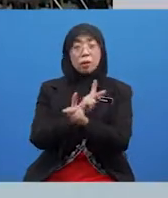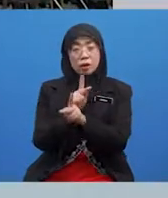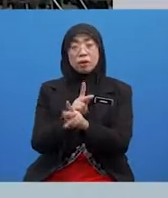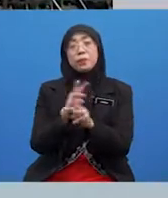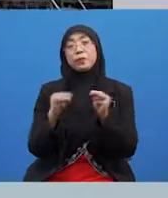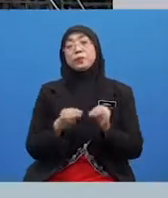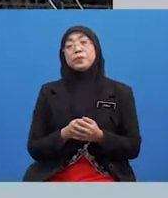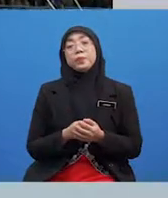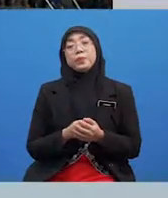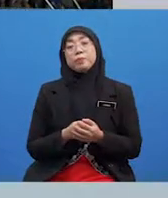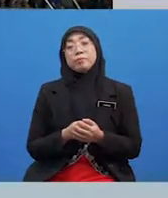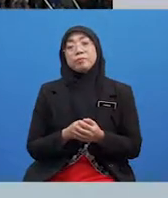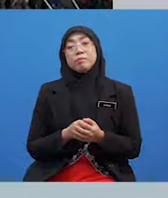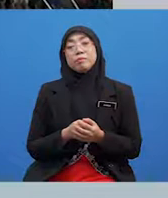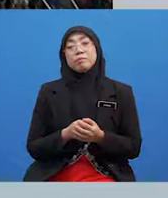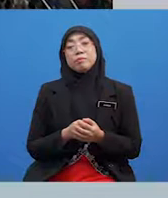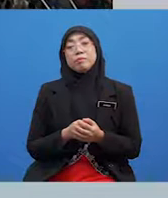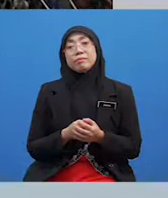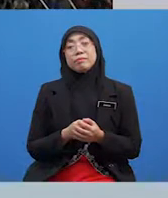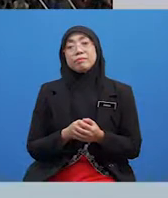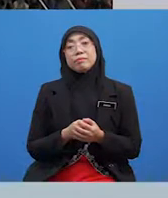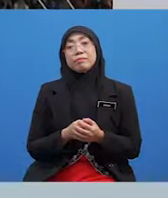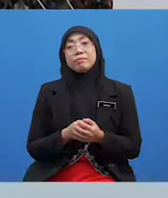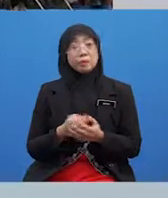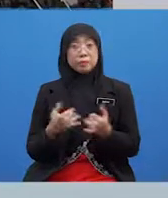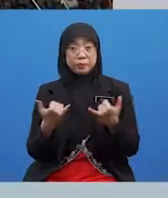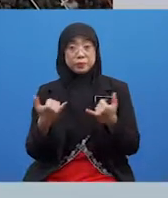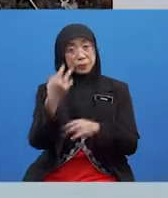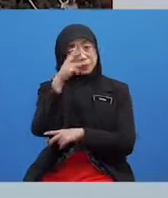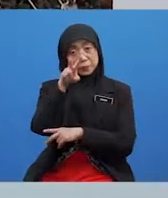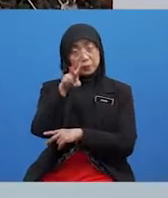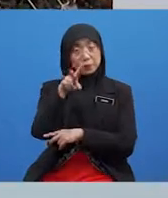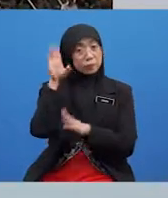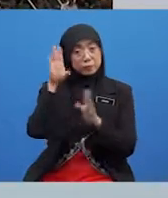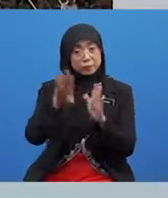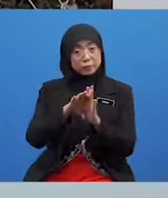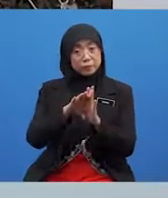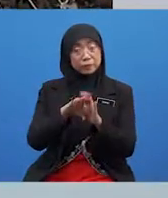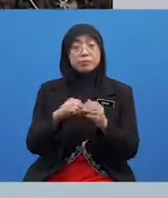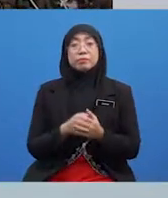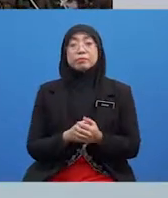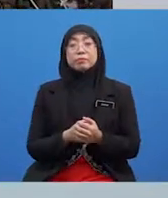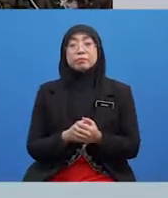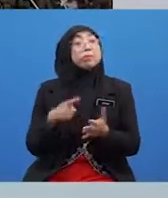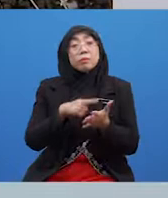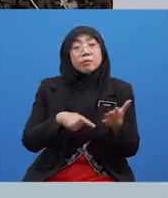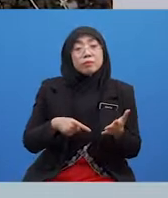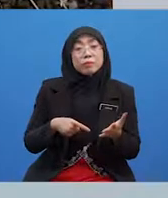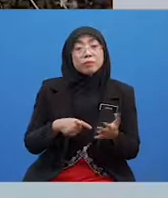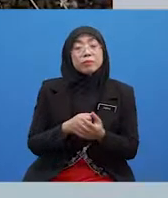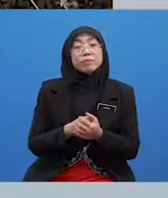berdiri, menyokong dan yang kompleks seperti dirian tangan, buka